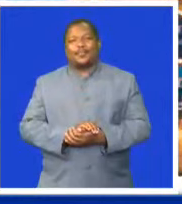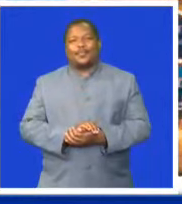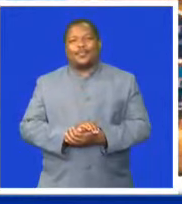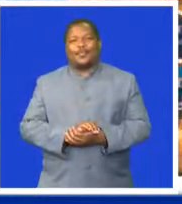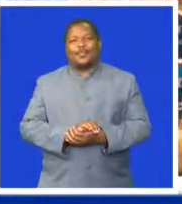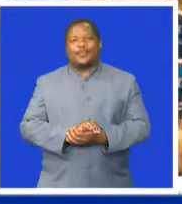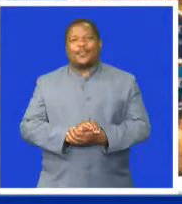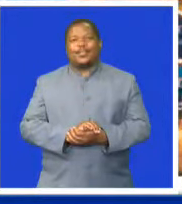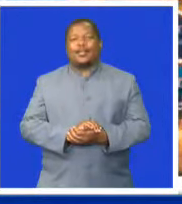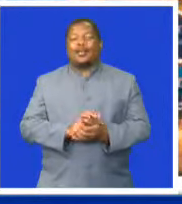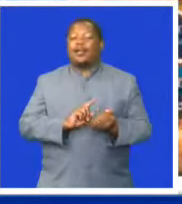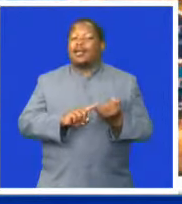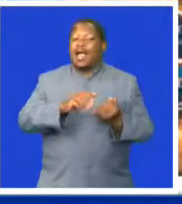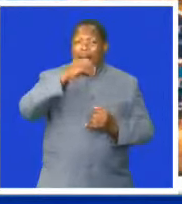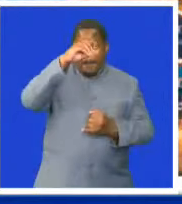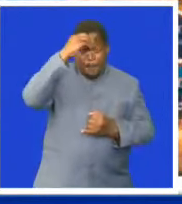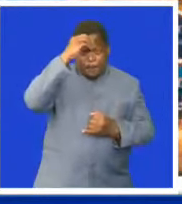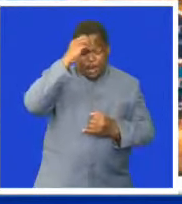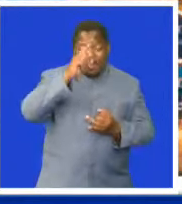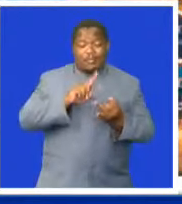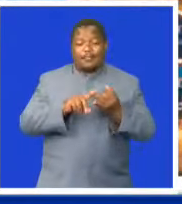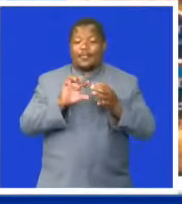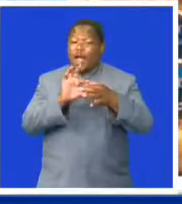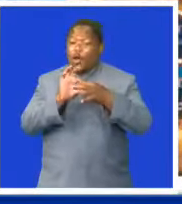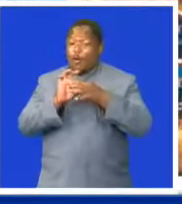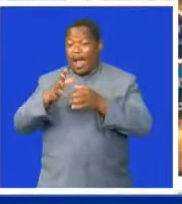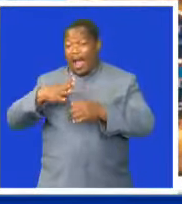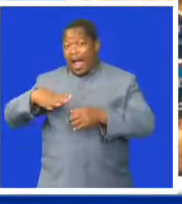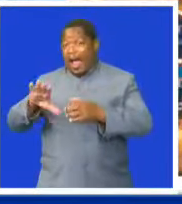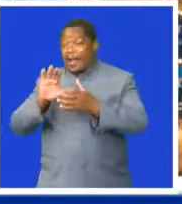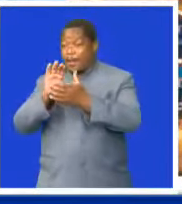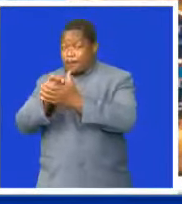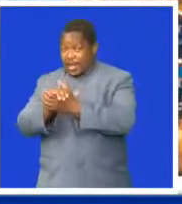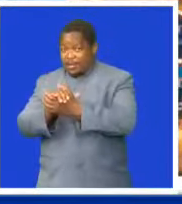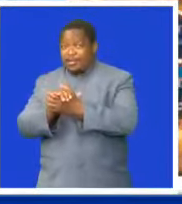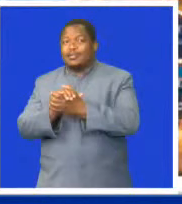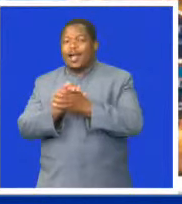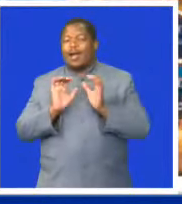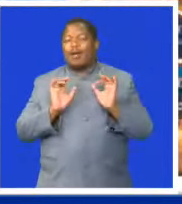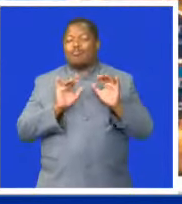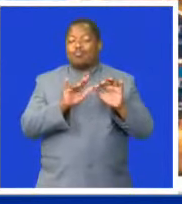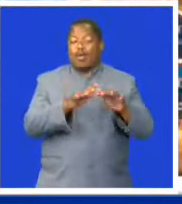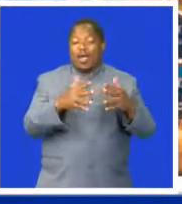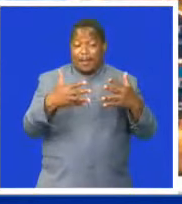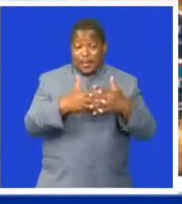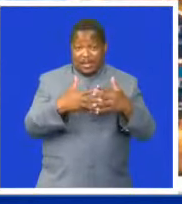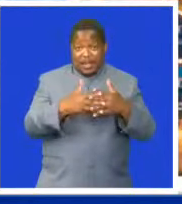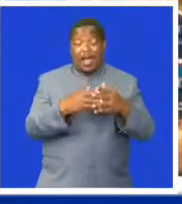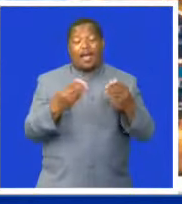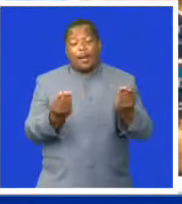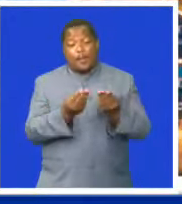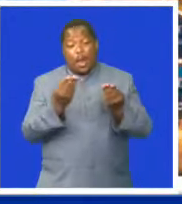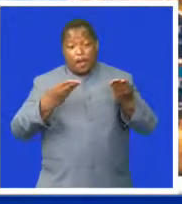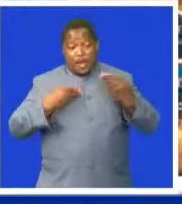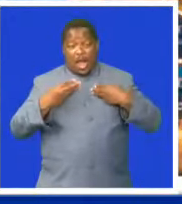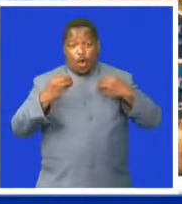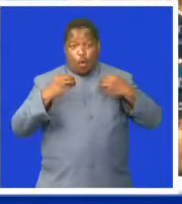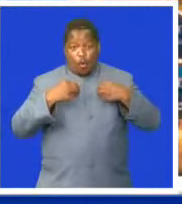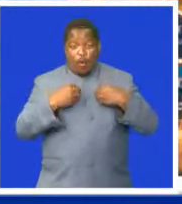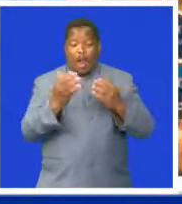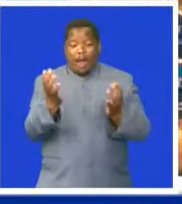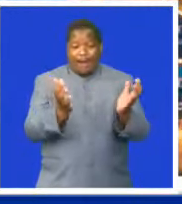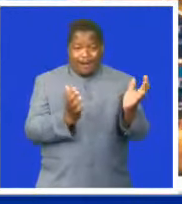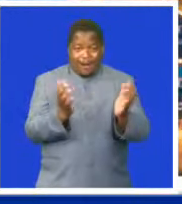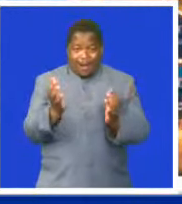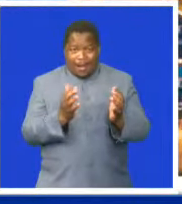naletinye tinhlangothi bahlangene nabo somabhizinisi basesteki kutobokisisana imigomo lekumele ilandzelwe bo somabhizinisi kulandzela kuvula kwetshwala ngemsombuluko